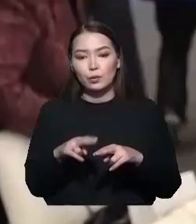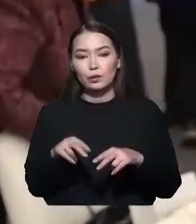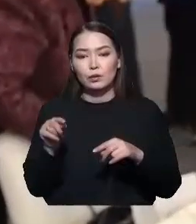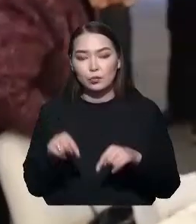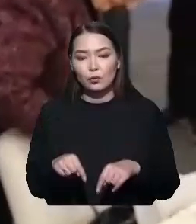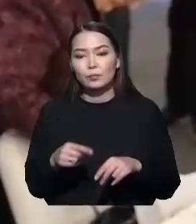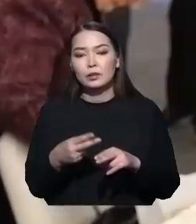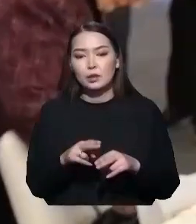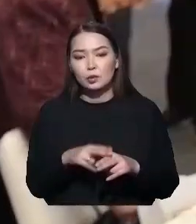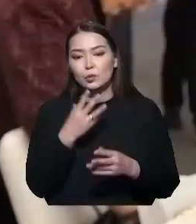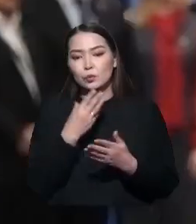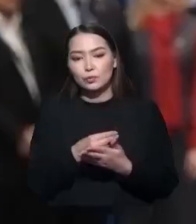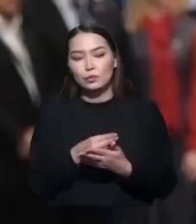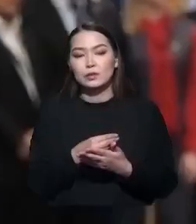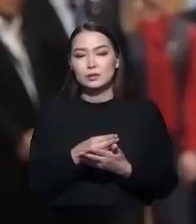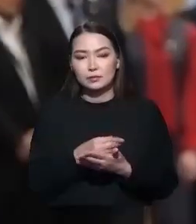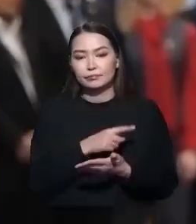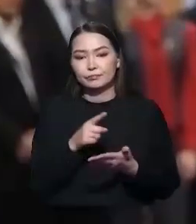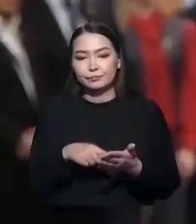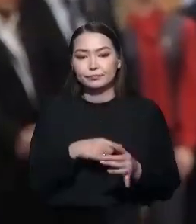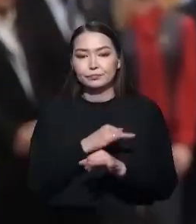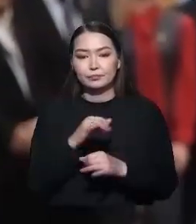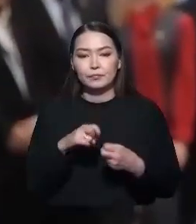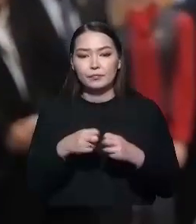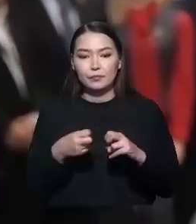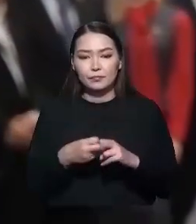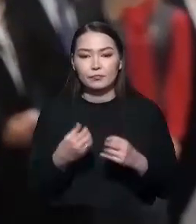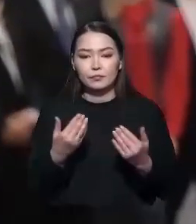секцияда өздерінің ұсыныстарын енгізді. Мәселелердің барлығы осы